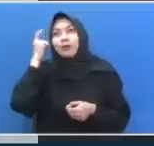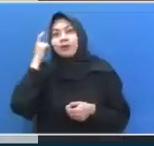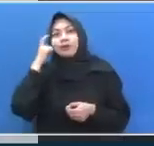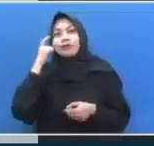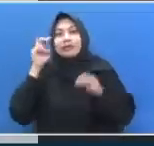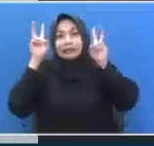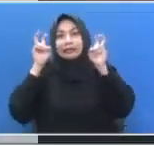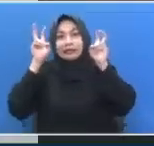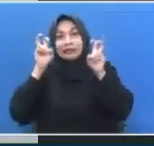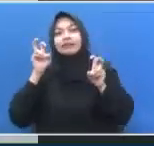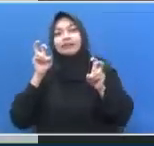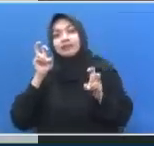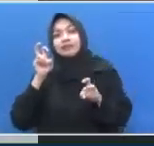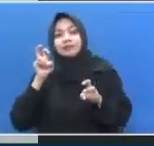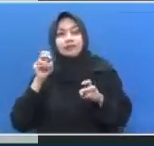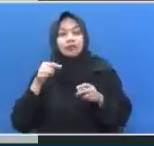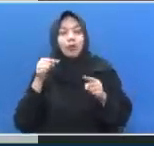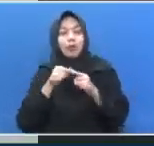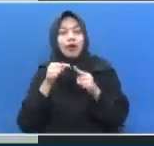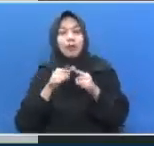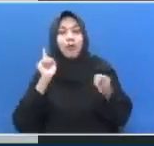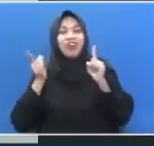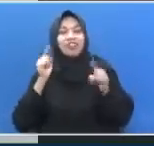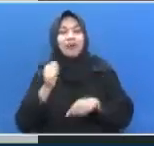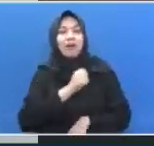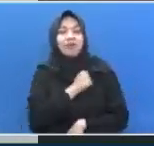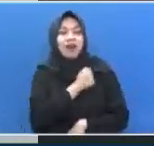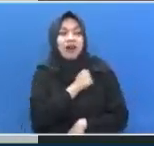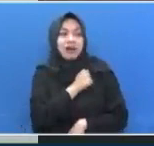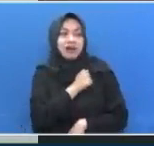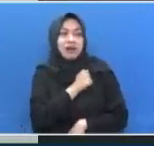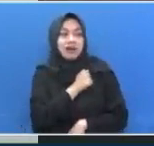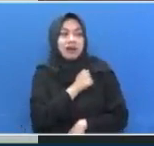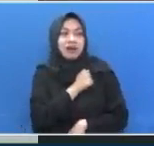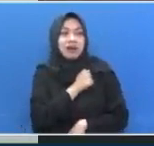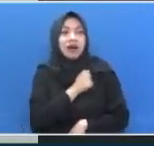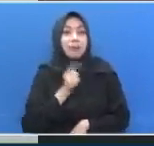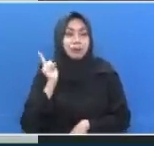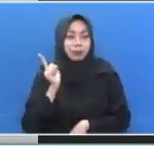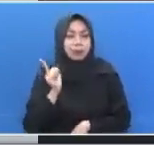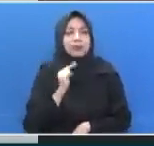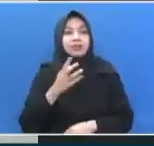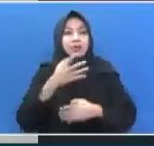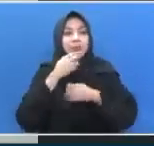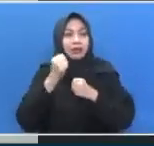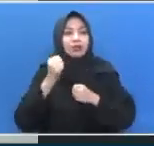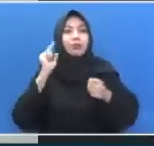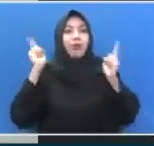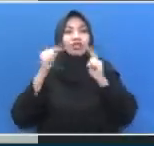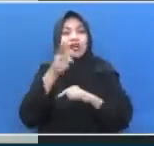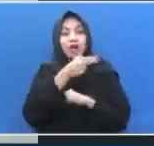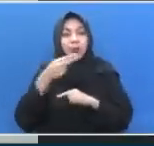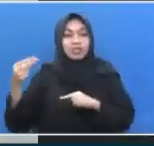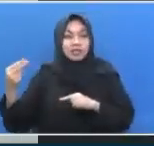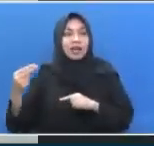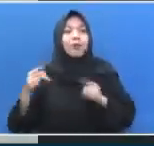kebangsaan yang disampaikan Jokowi bahwa politik kita itu sebenarnya secara prinsip adalah politik gotong royong bahwa